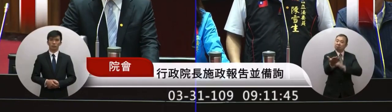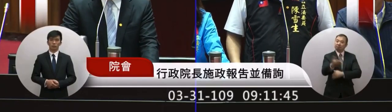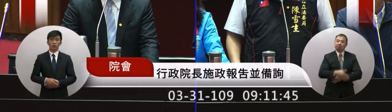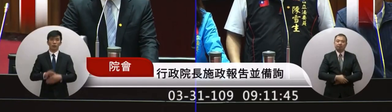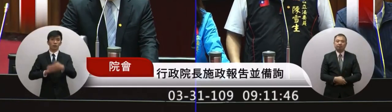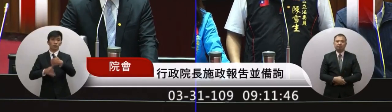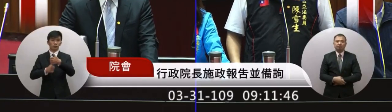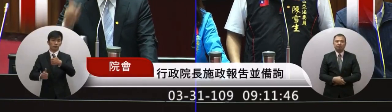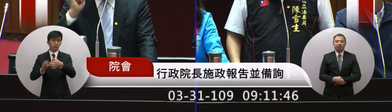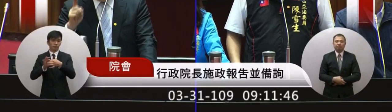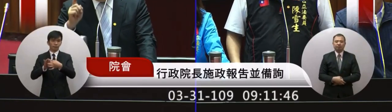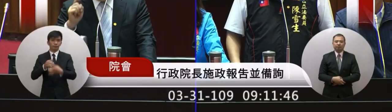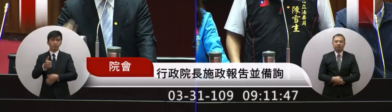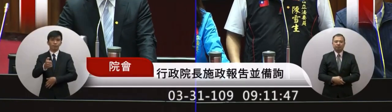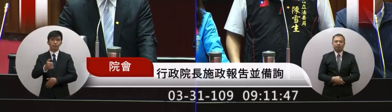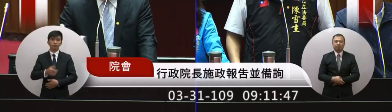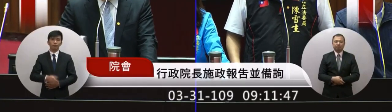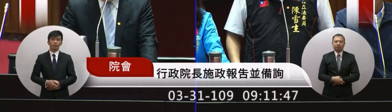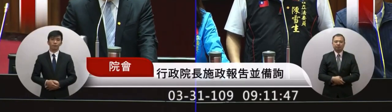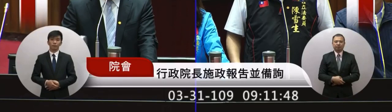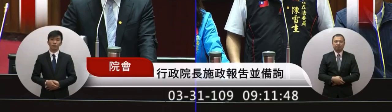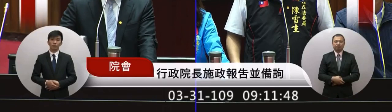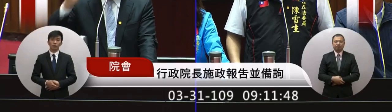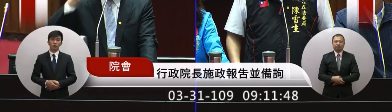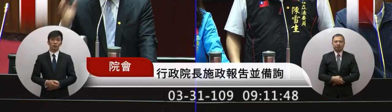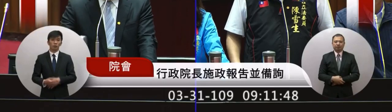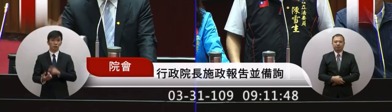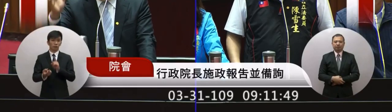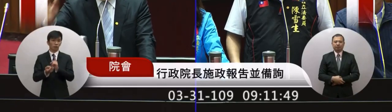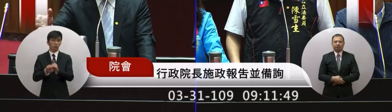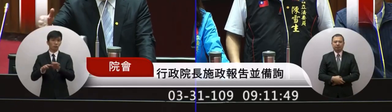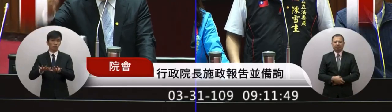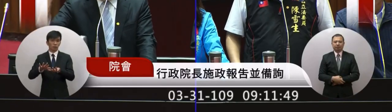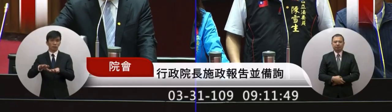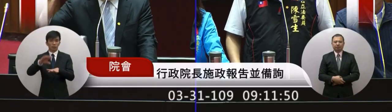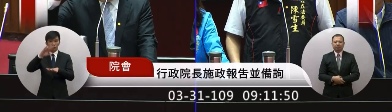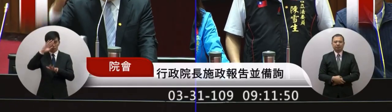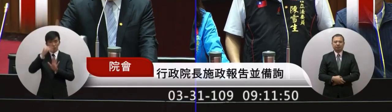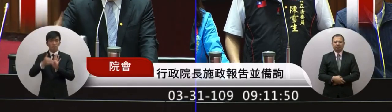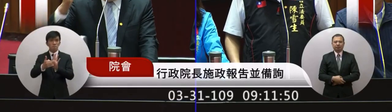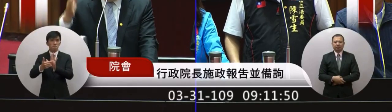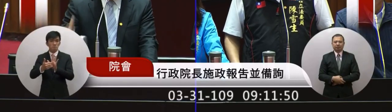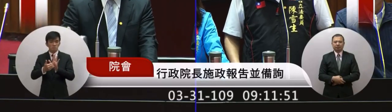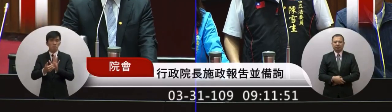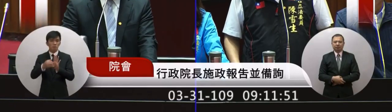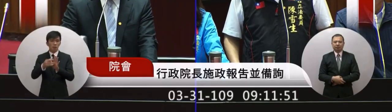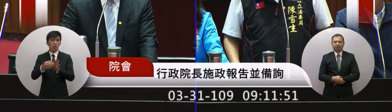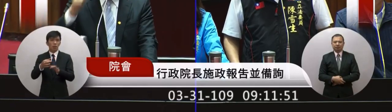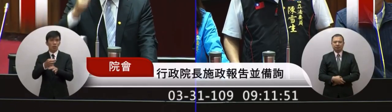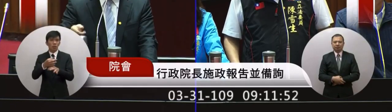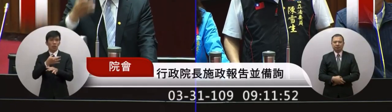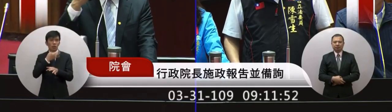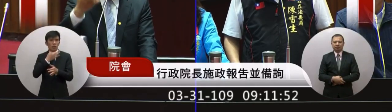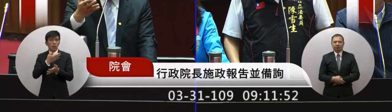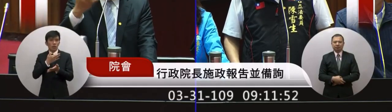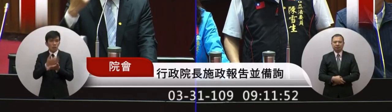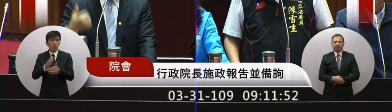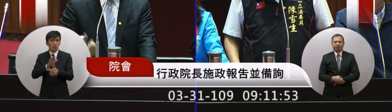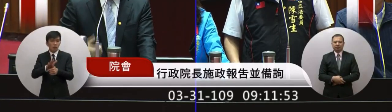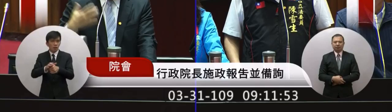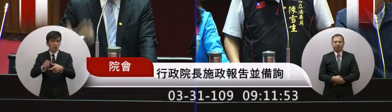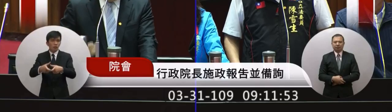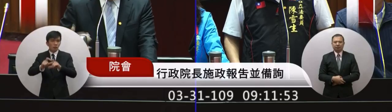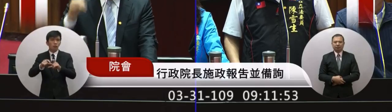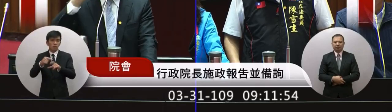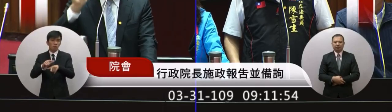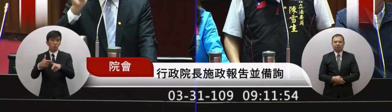谢委员关心。对于我们这一次对疫情防疫纾困振兴，我们谢谢大